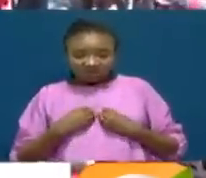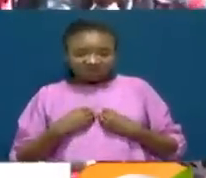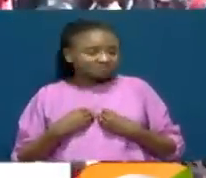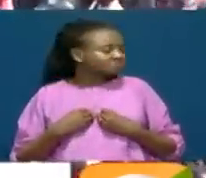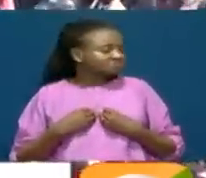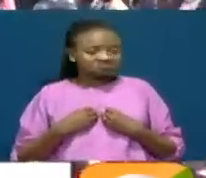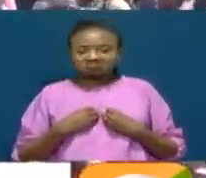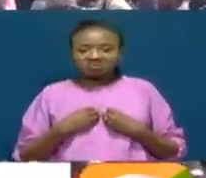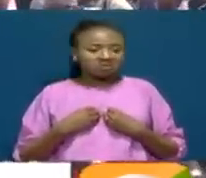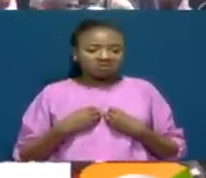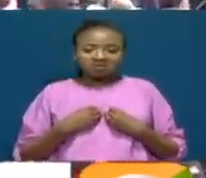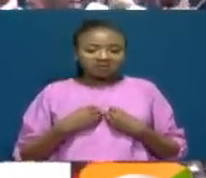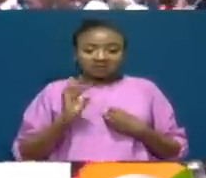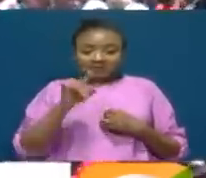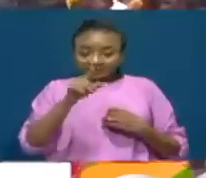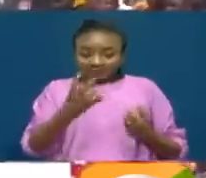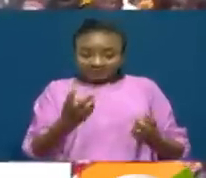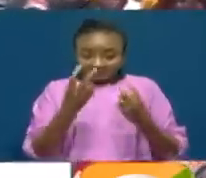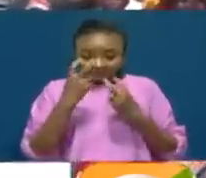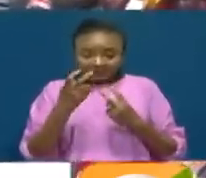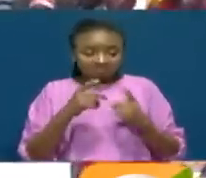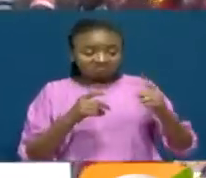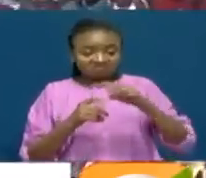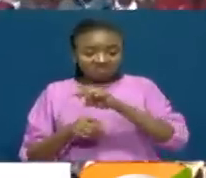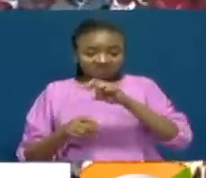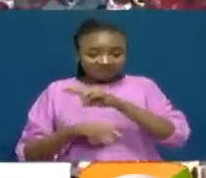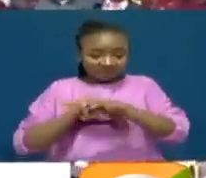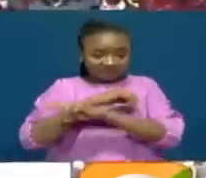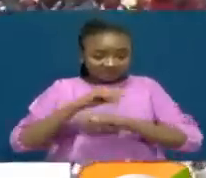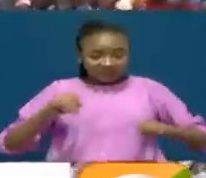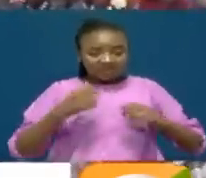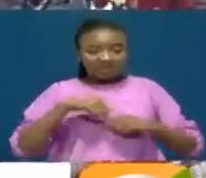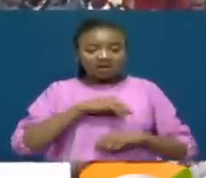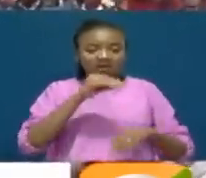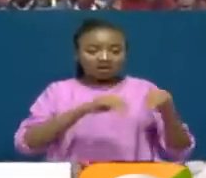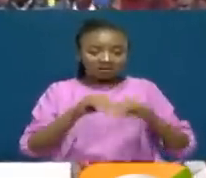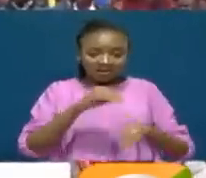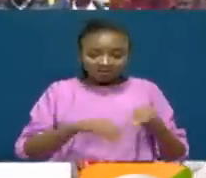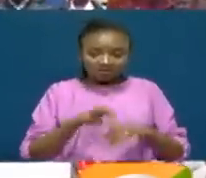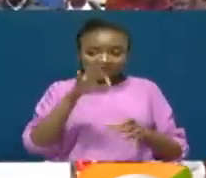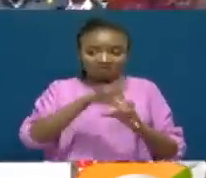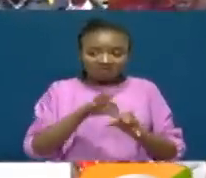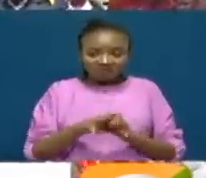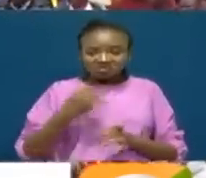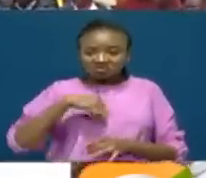Yani mkituangalia ni kikundi ya kuibiwa kura yao. Pamoja na nyinyi mkichunga.